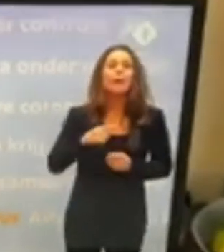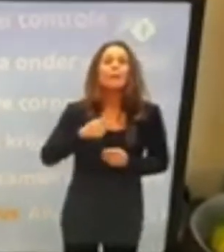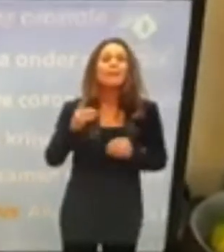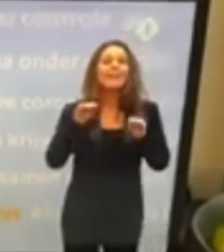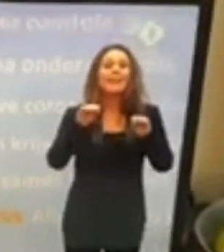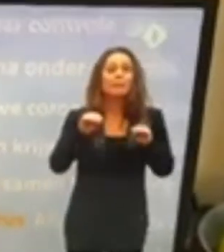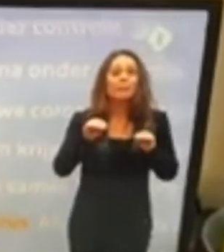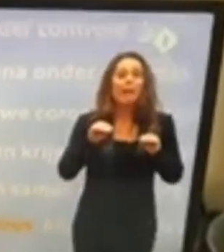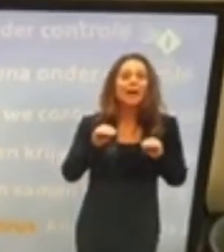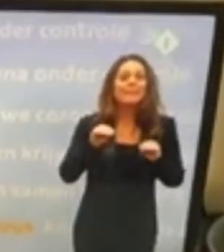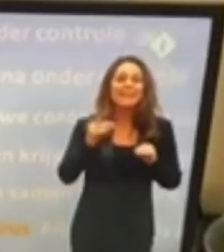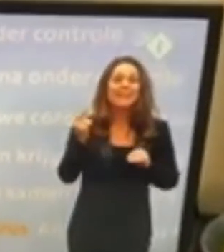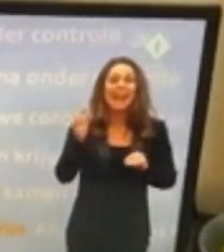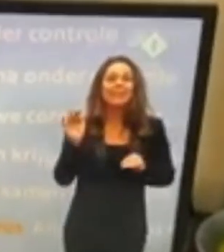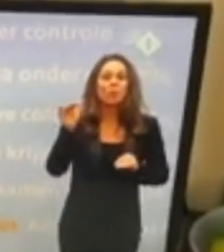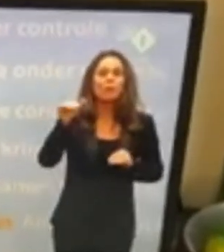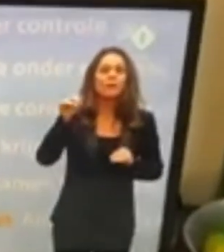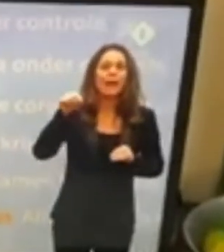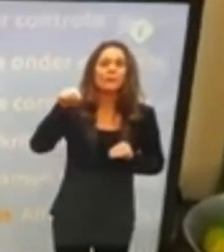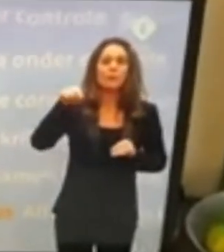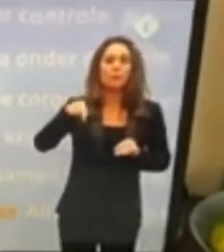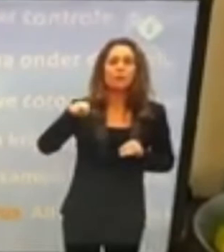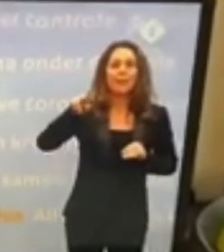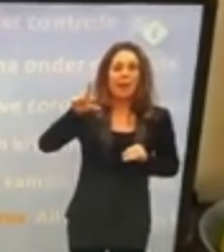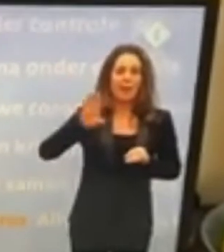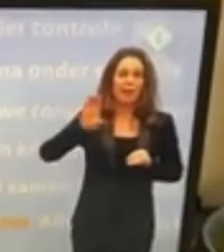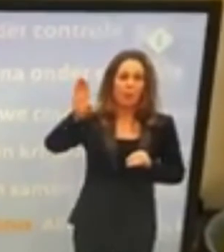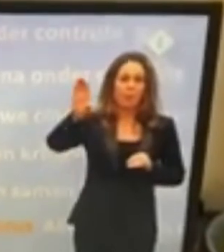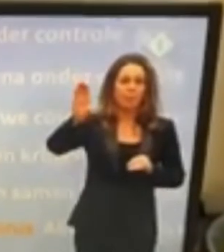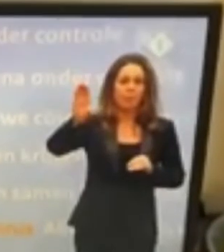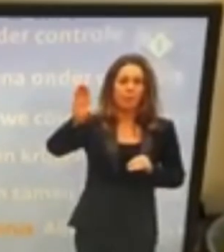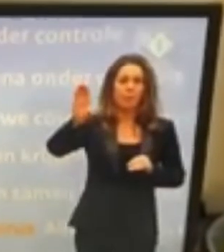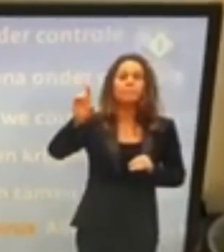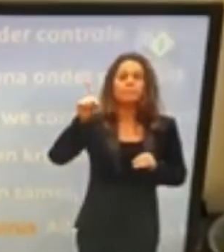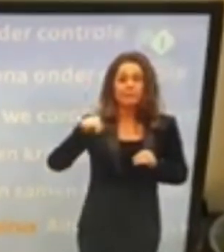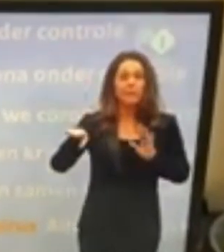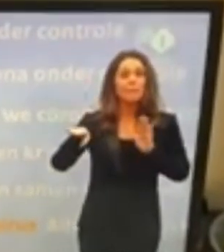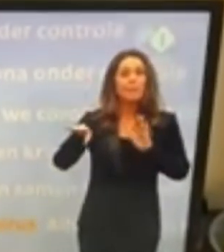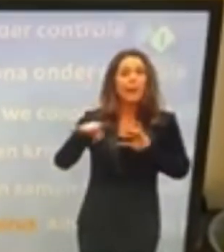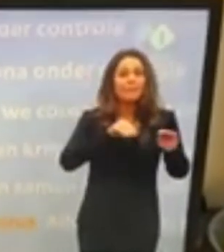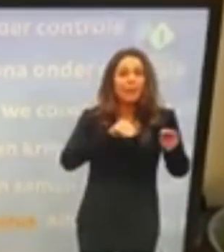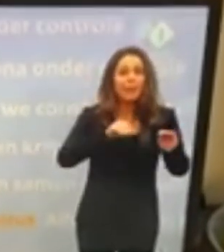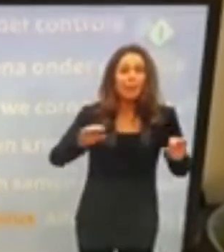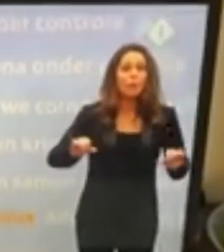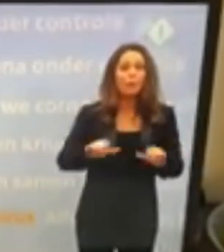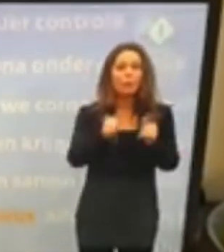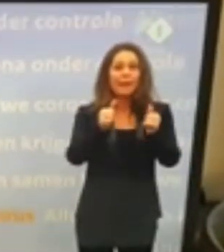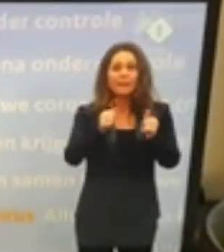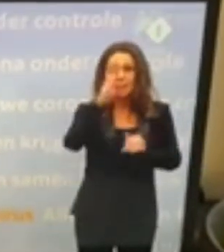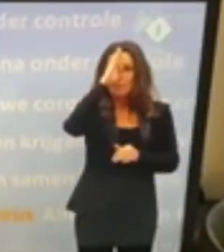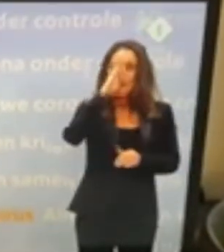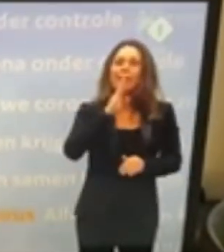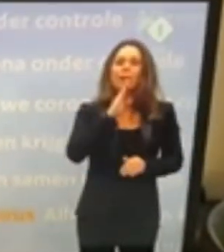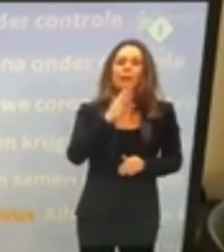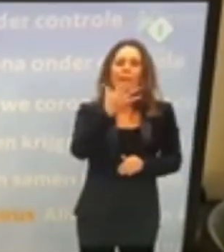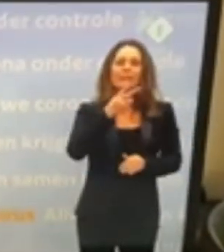op rijksoverheid.nl. En deze maatregel gaat in vanaf aanstaande maandag, dus vanaf 25 januari.